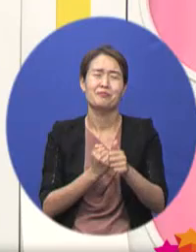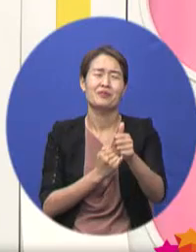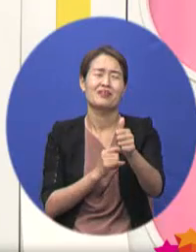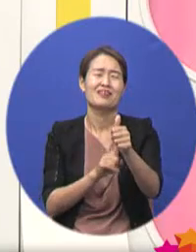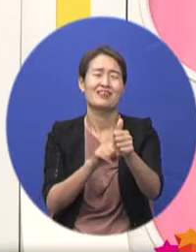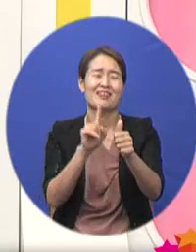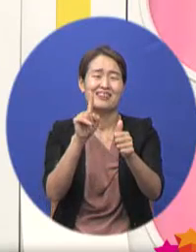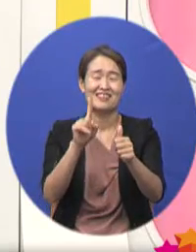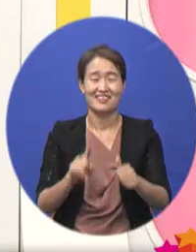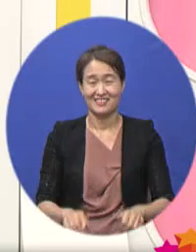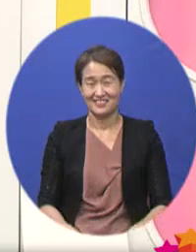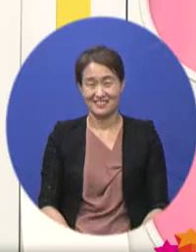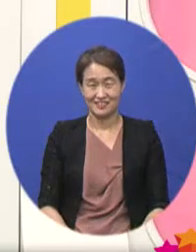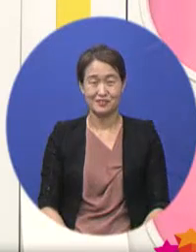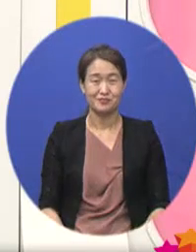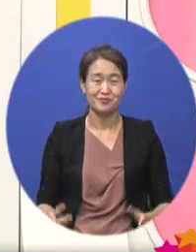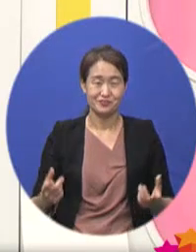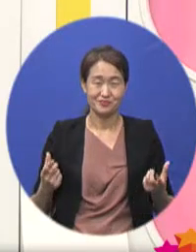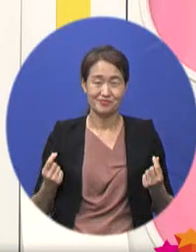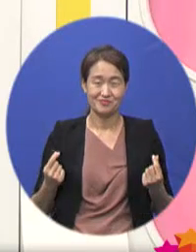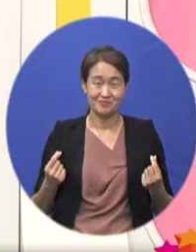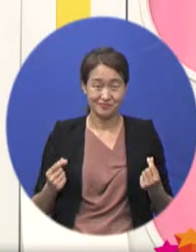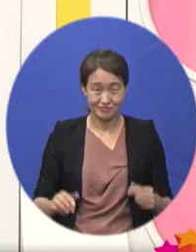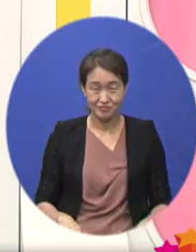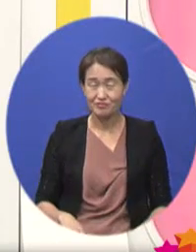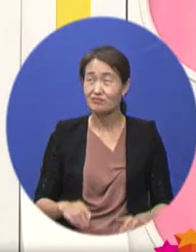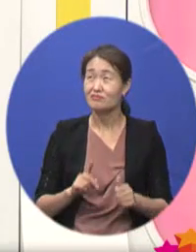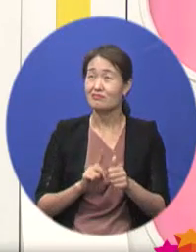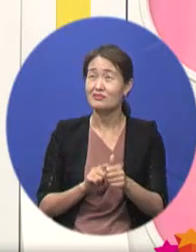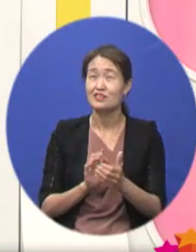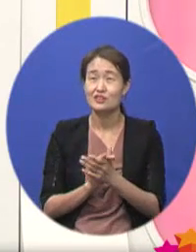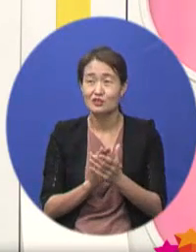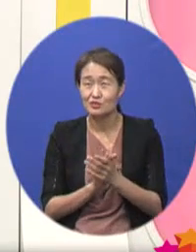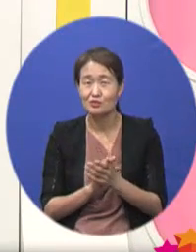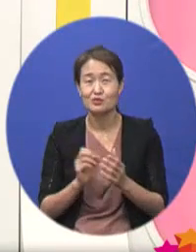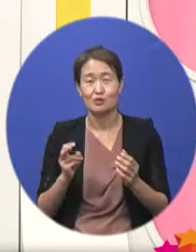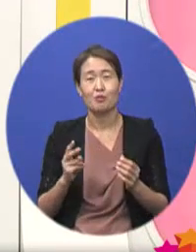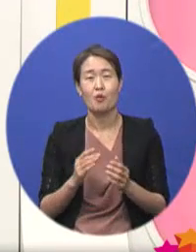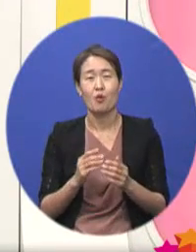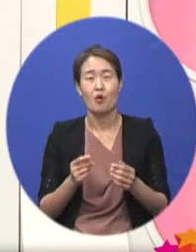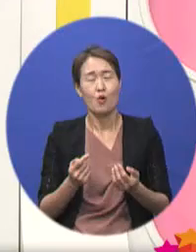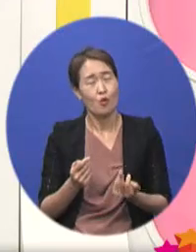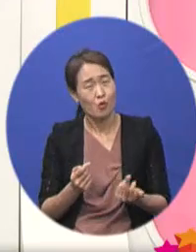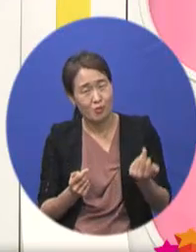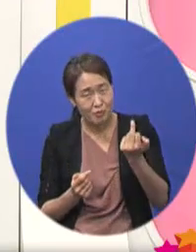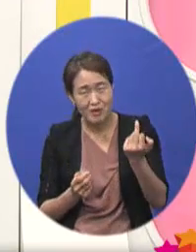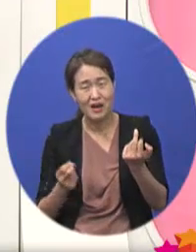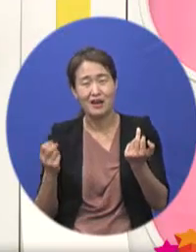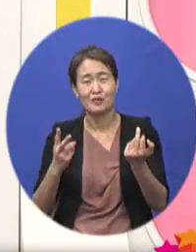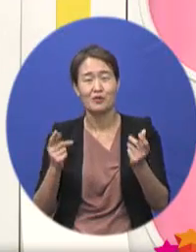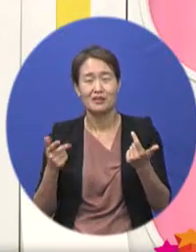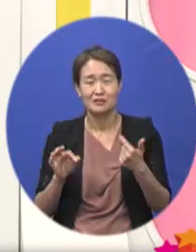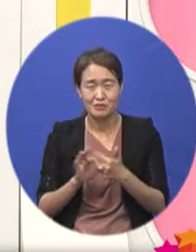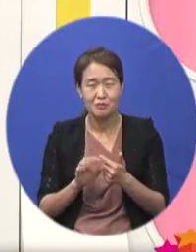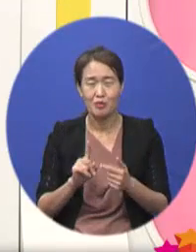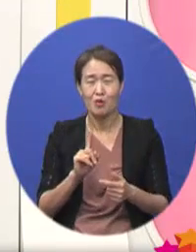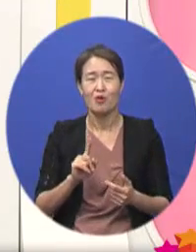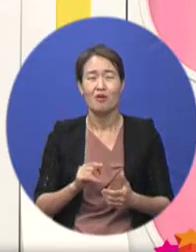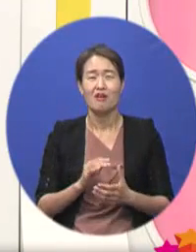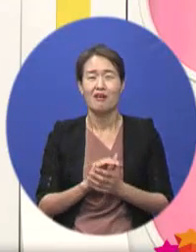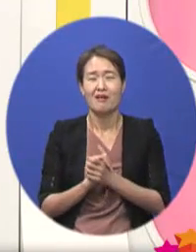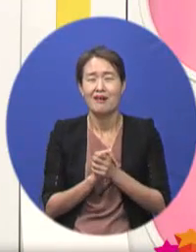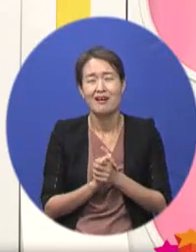신랑. 그렇지. 친구. 신랑도 되고 네. 친구도 네. 되고 때로는 동성도 네. 되고 네. 오빠도 네. 되고 뭐 이렇게 네. 서로